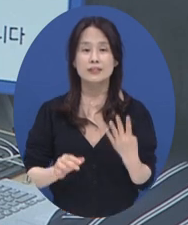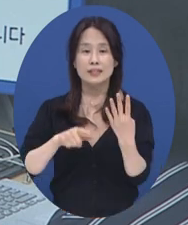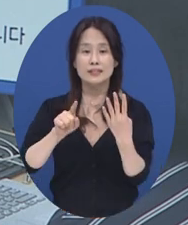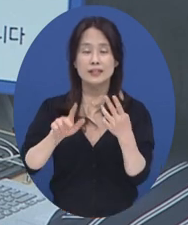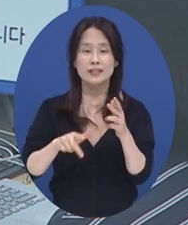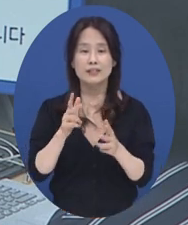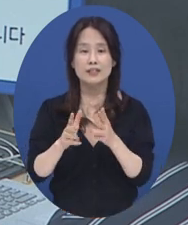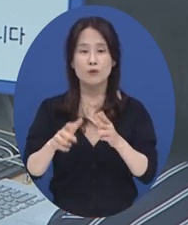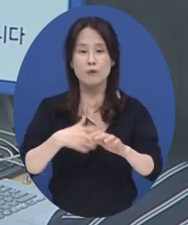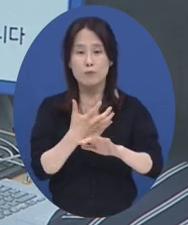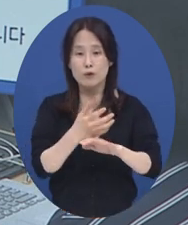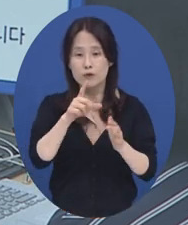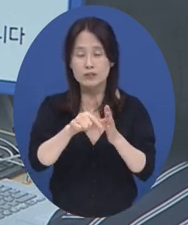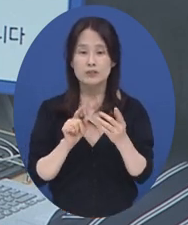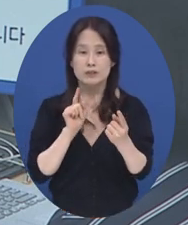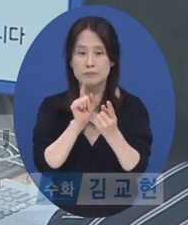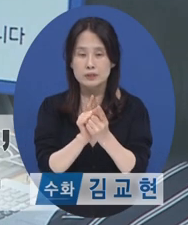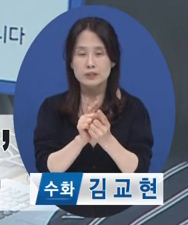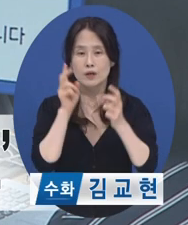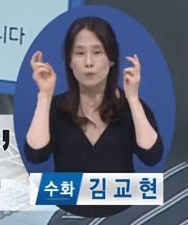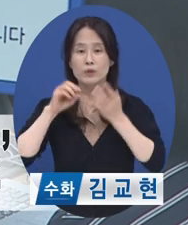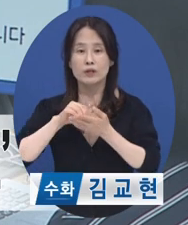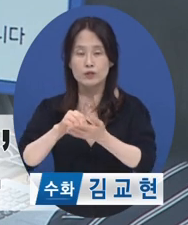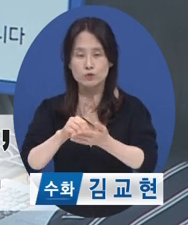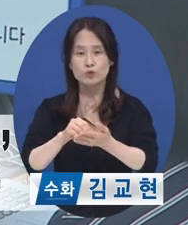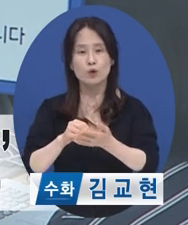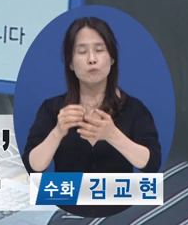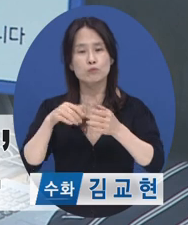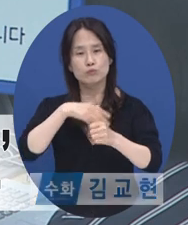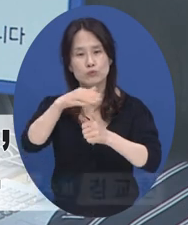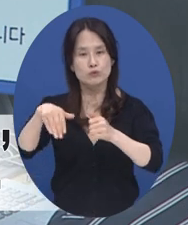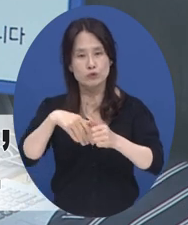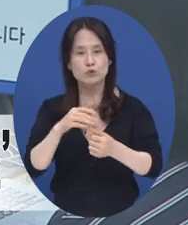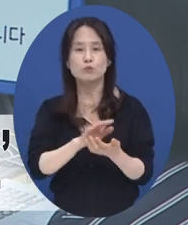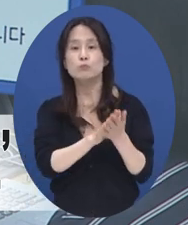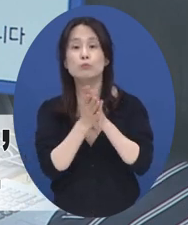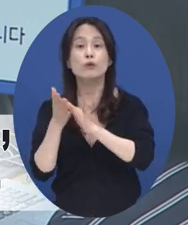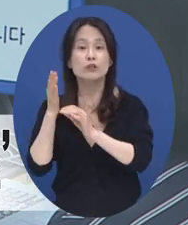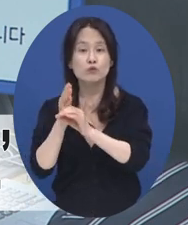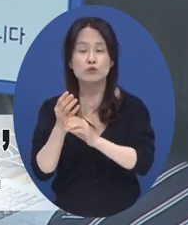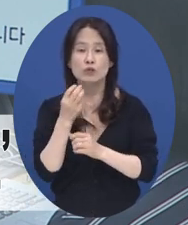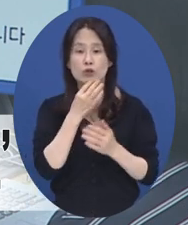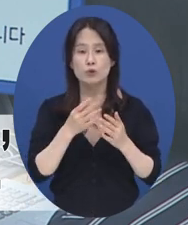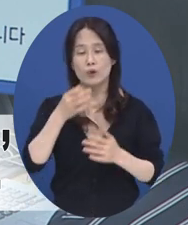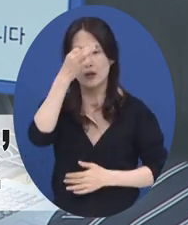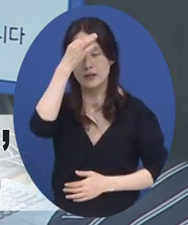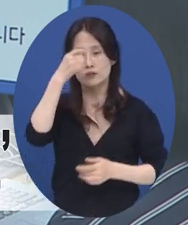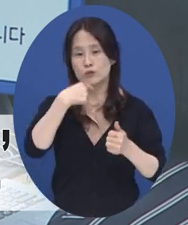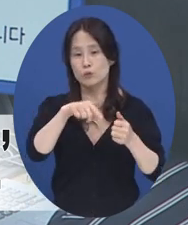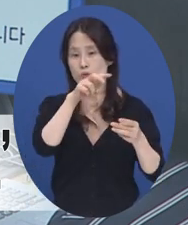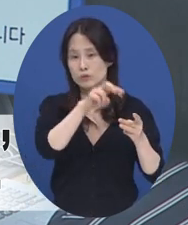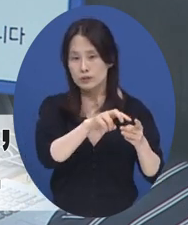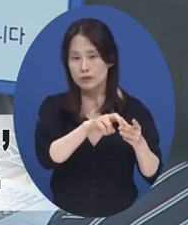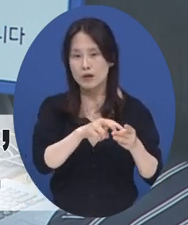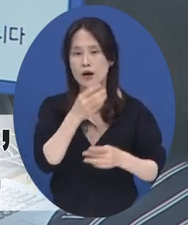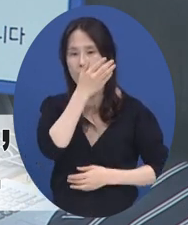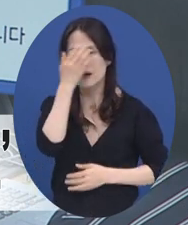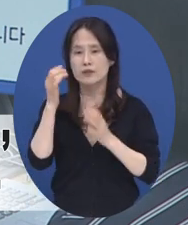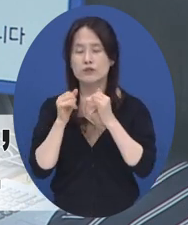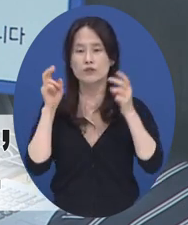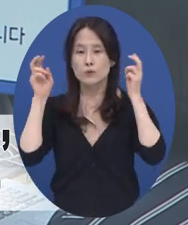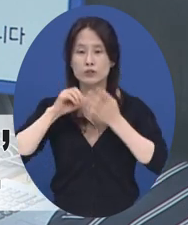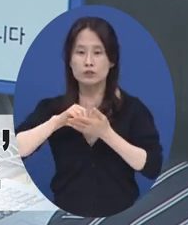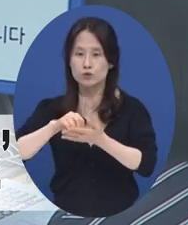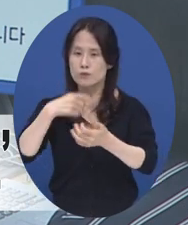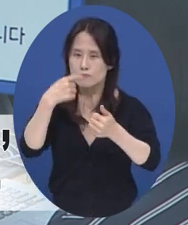4차 산업혁명 시대를 맞아 취업시장도 변화를 맞고 있는데요. 경기도에 있는 한 기술교육센터가 이 분야 청년